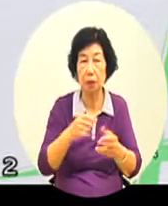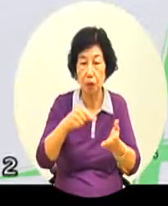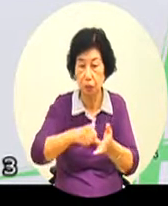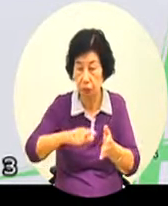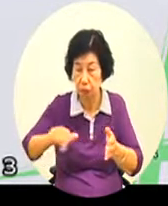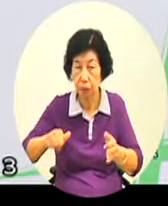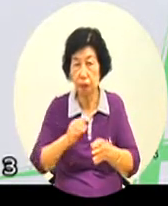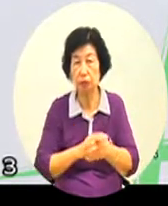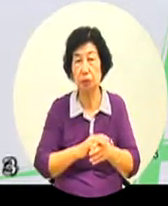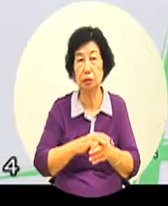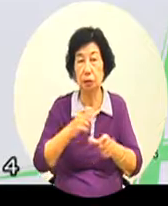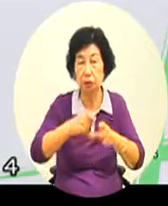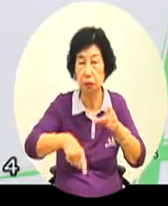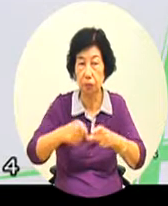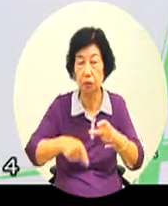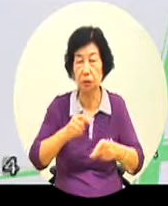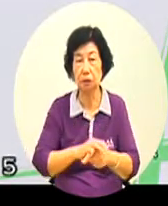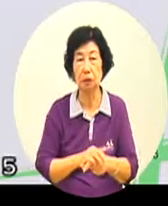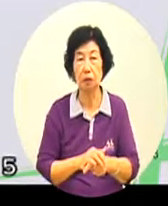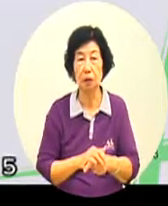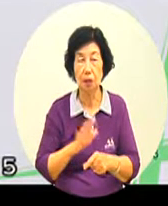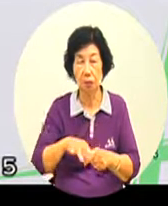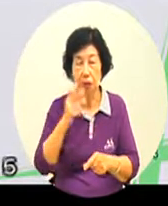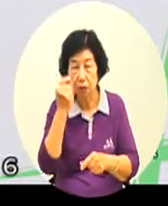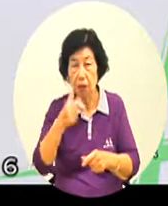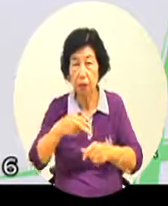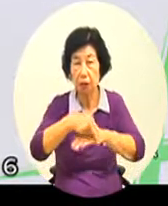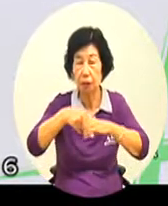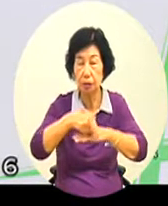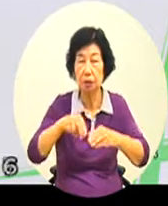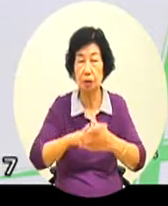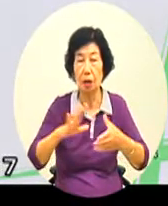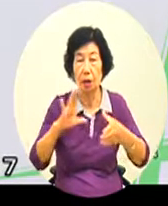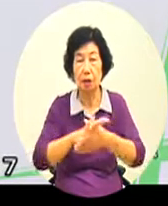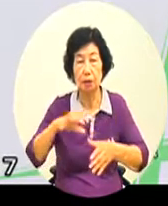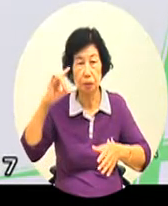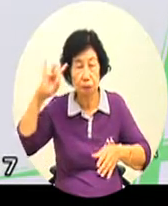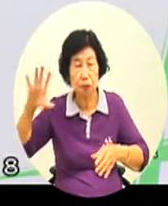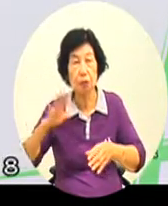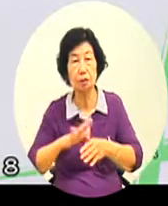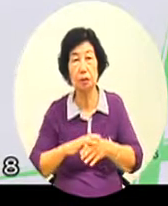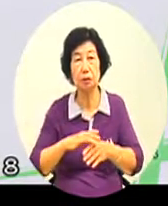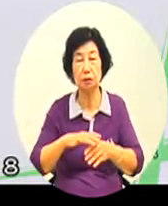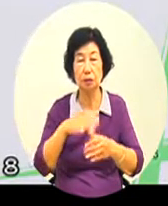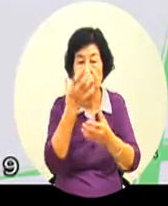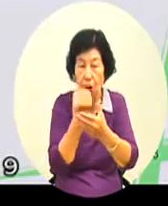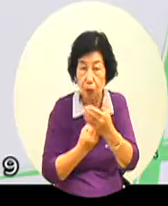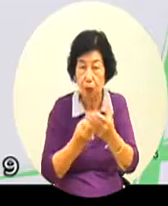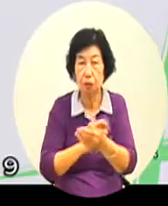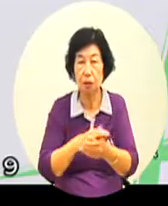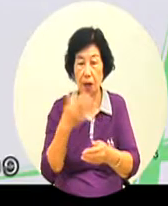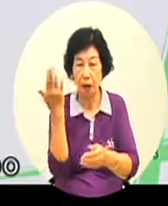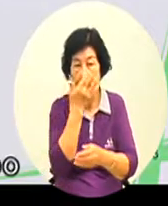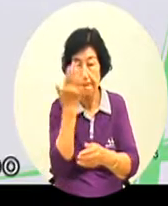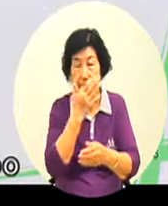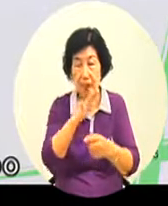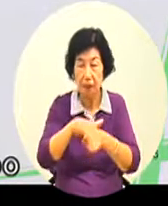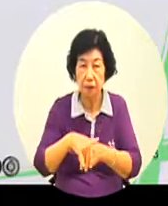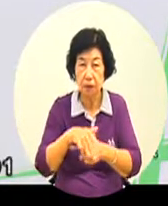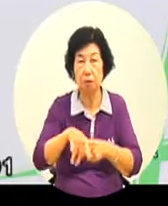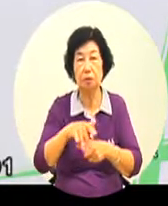个特别的计划，就是文创人才留美培力计划，也就是以刚刚的文创中心